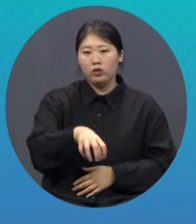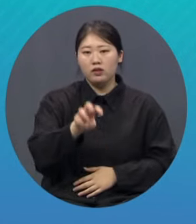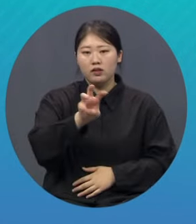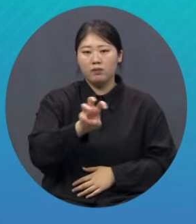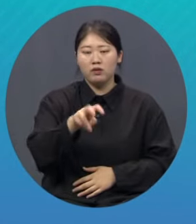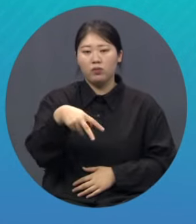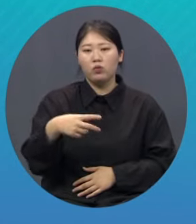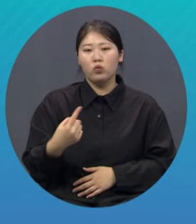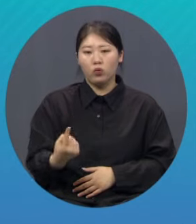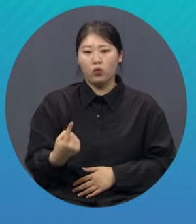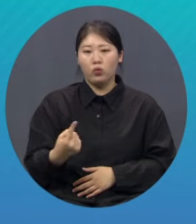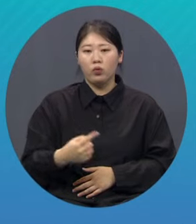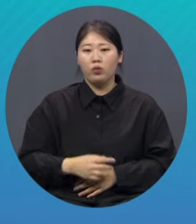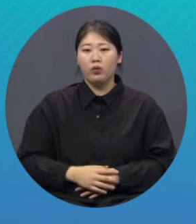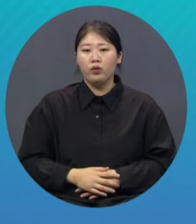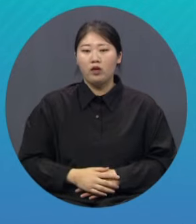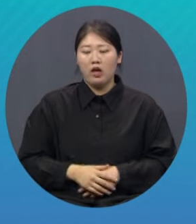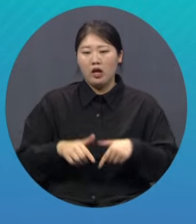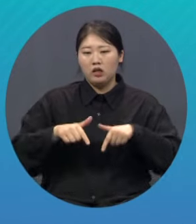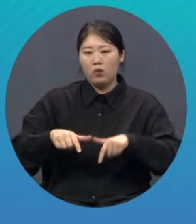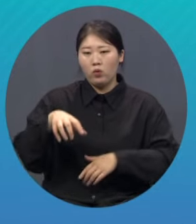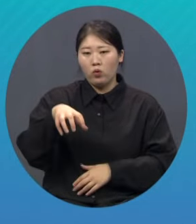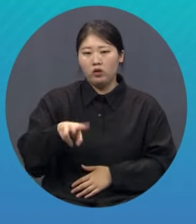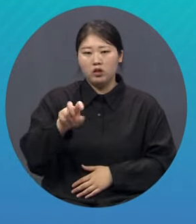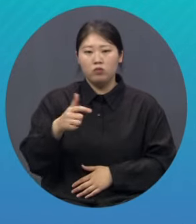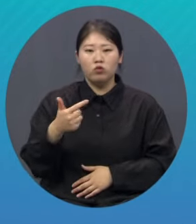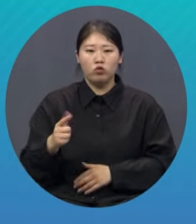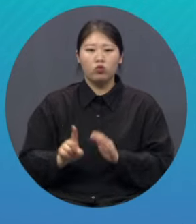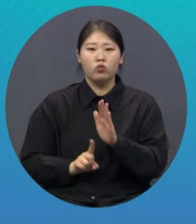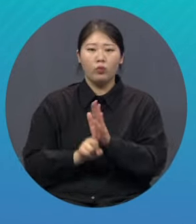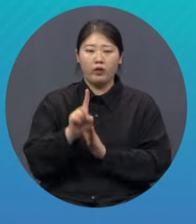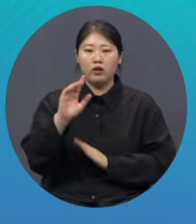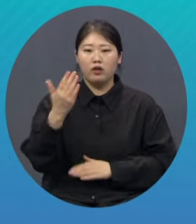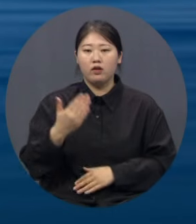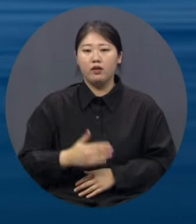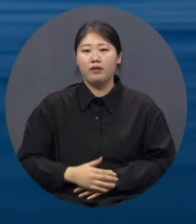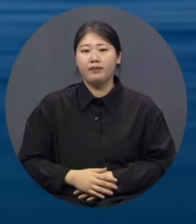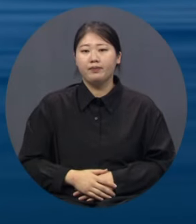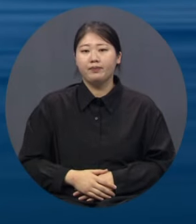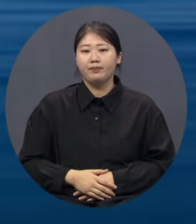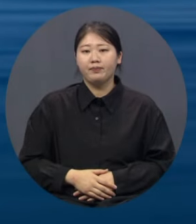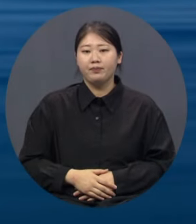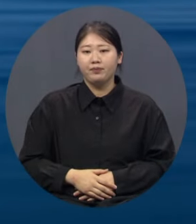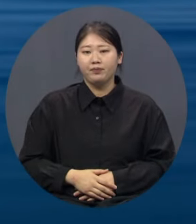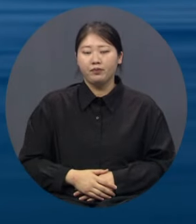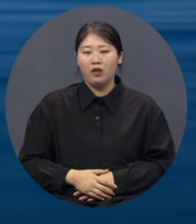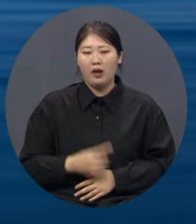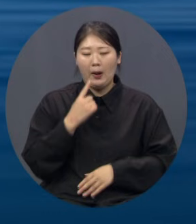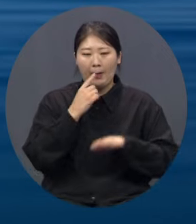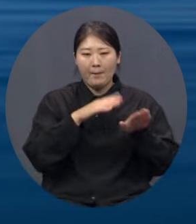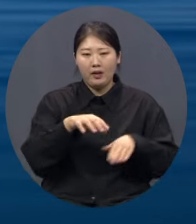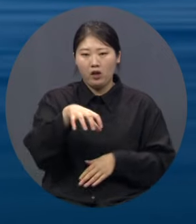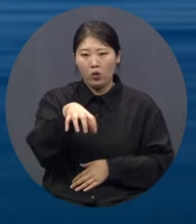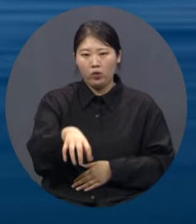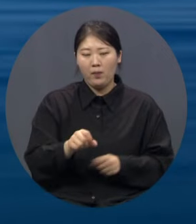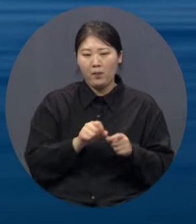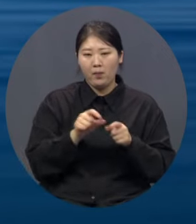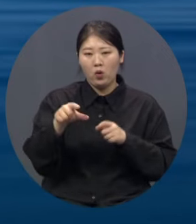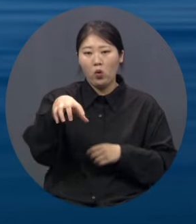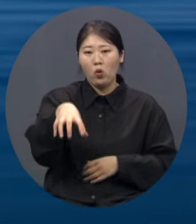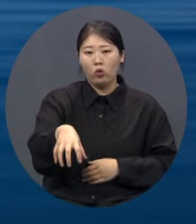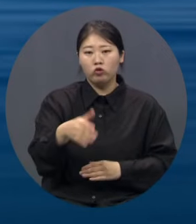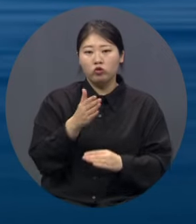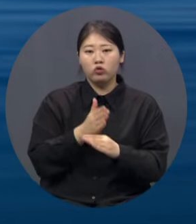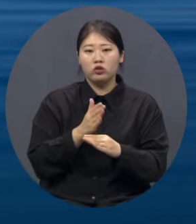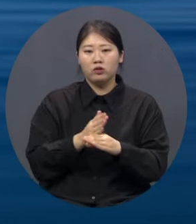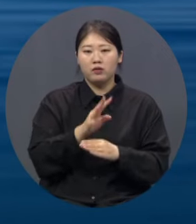28도까지 오르겠고 서부 지역은 26도까지 오르겠습니다 바다의 물결은 남쪽 먼바다를 중심으로